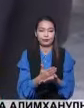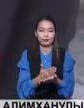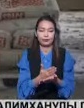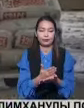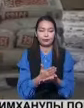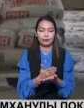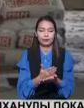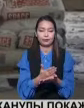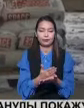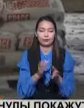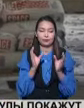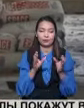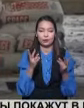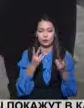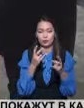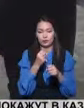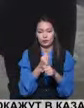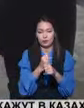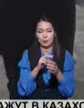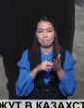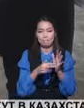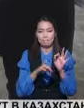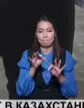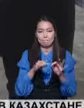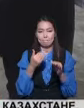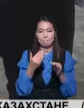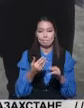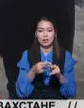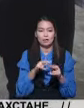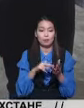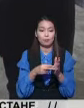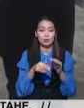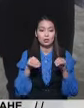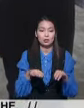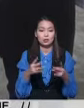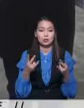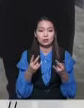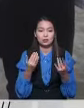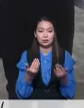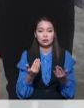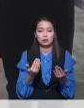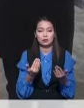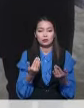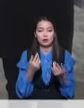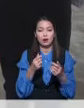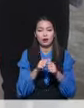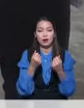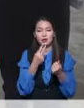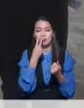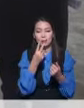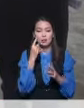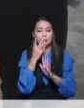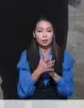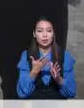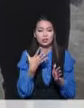держать. Проектировщик неправильно спроектировал. Вы неправильно этот проект приняли. Вы должны были открыть его, посмотреть, сказать: слушай,